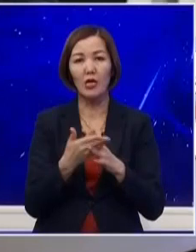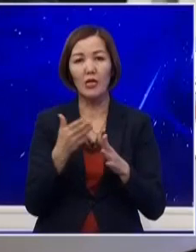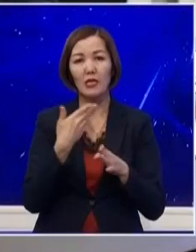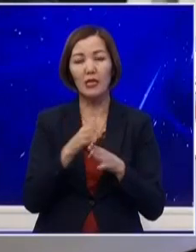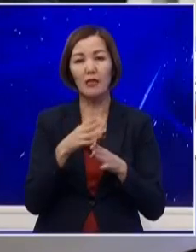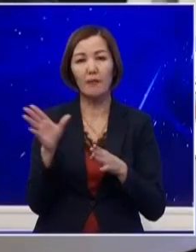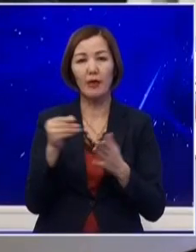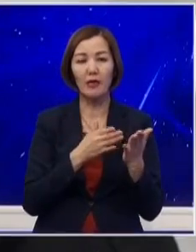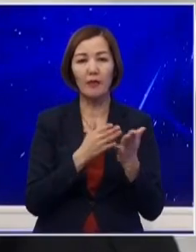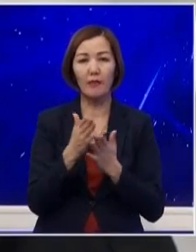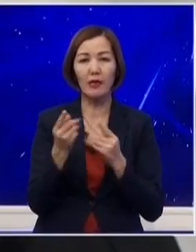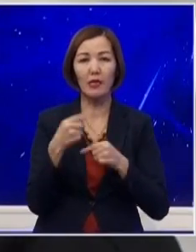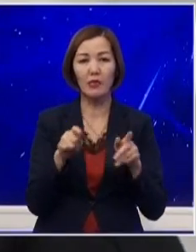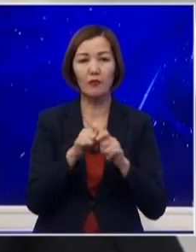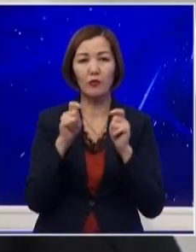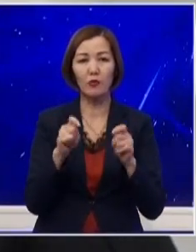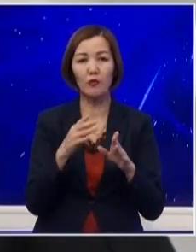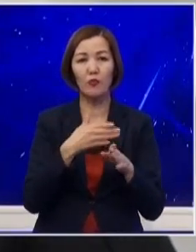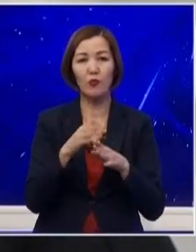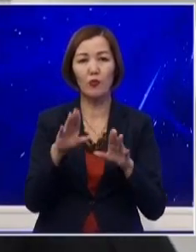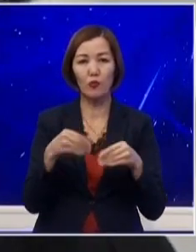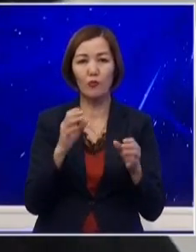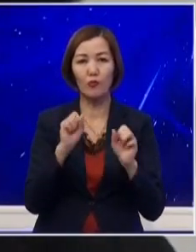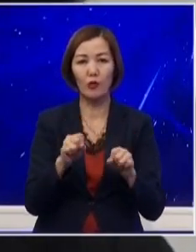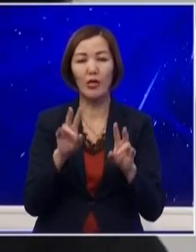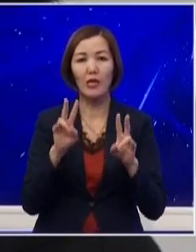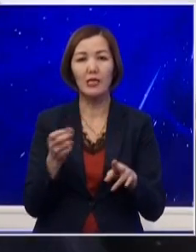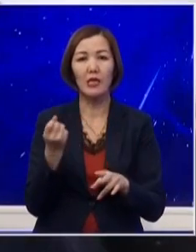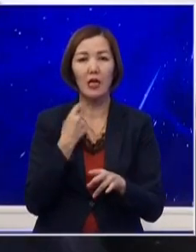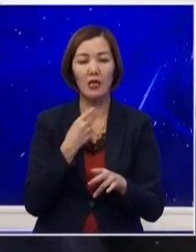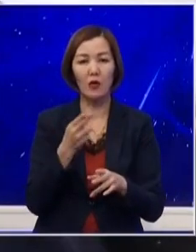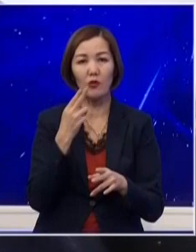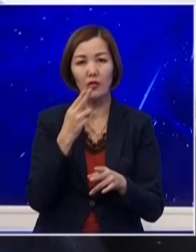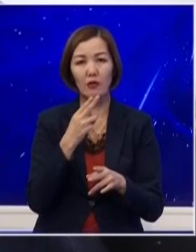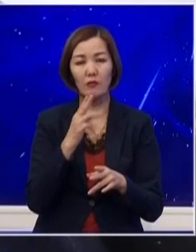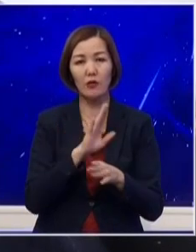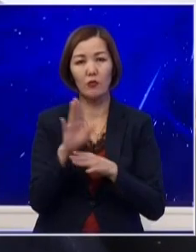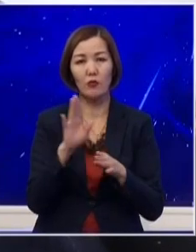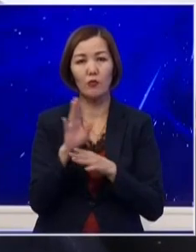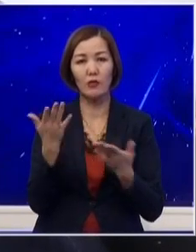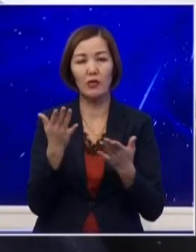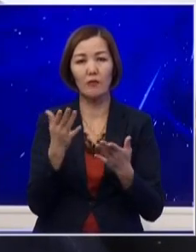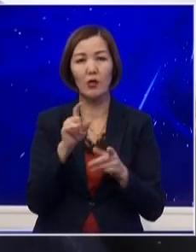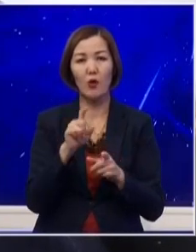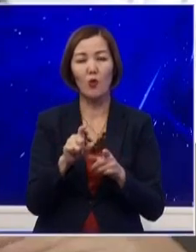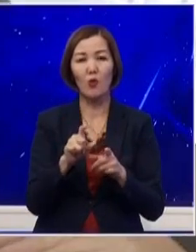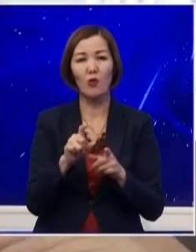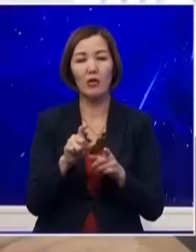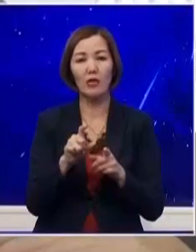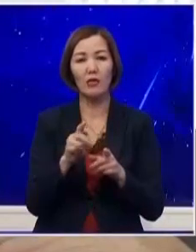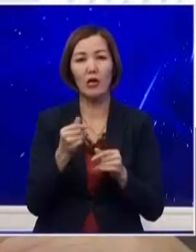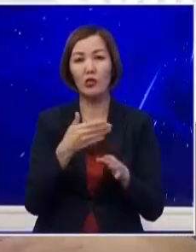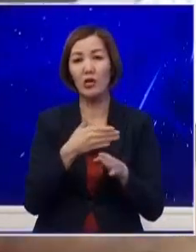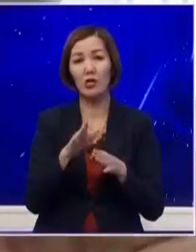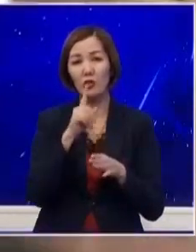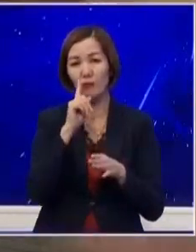несе барлық бағыттағы кәсіп түрлеріне қарастырылған. Тек алкоголь және темекі өнімді дермен оқ-дәрмен айналысуға қаражат